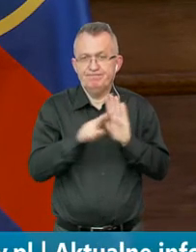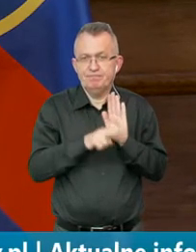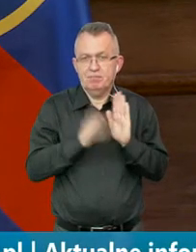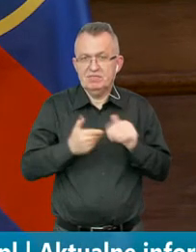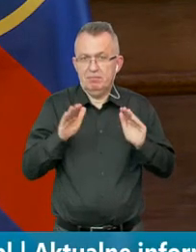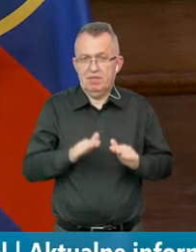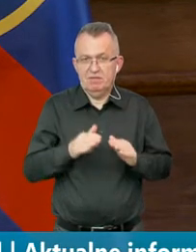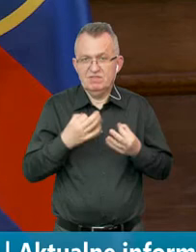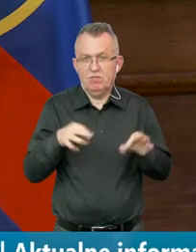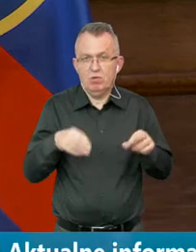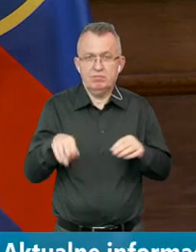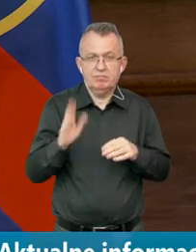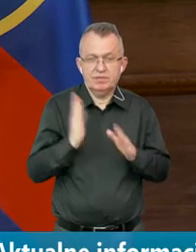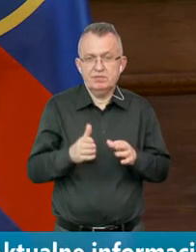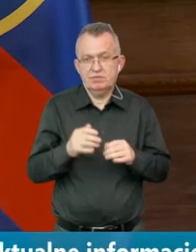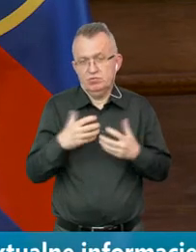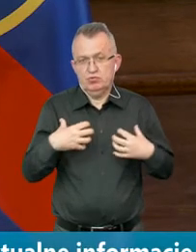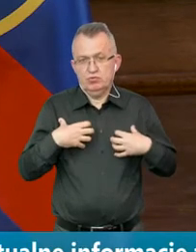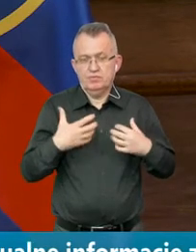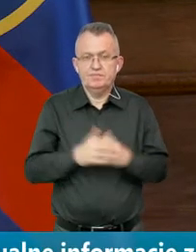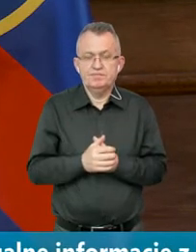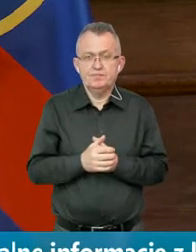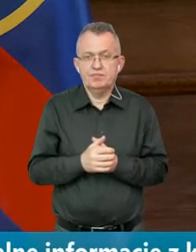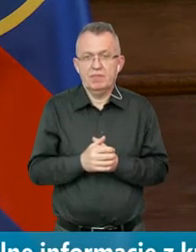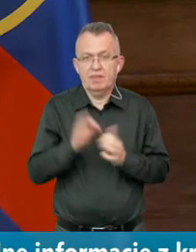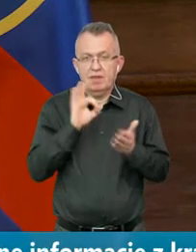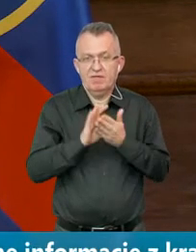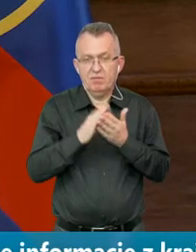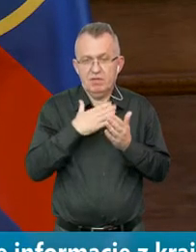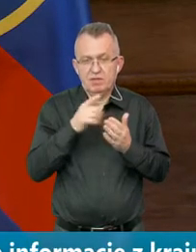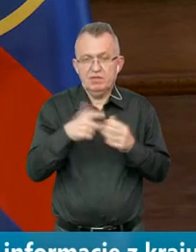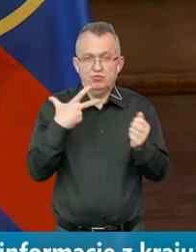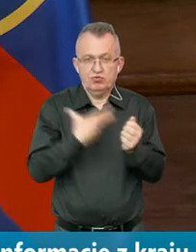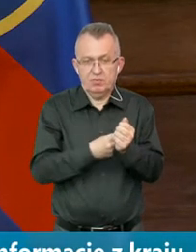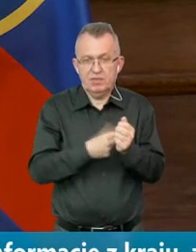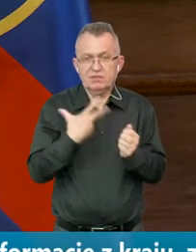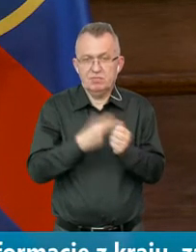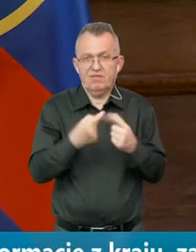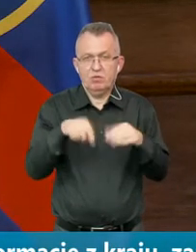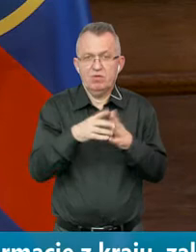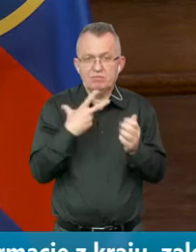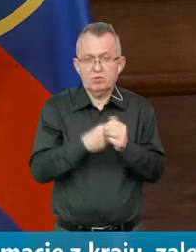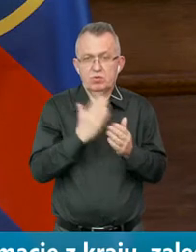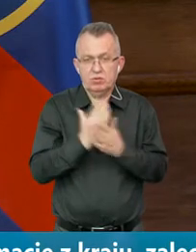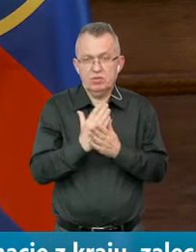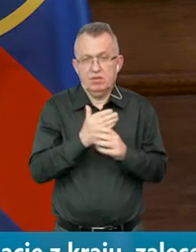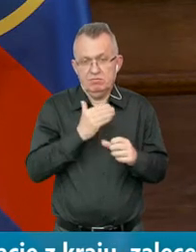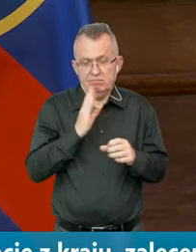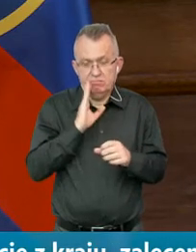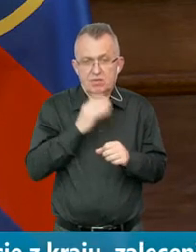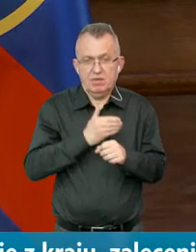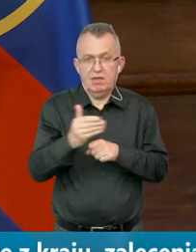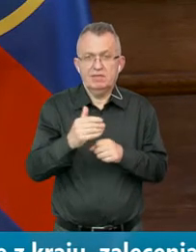bardziej swobodnie funkcjonować. Na pewno mają na to wpływ szczepienia, tych realizujemy w Szczecinie sporo i